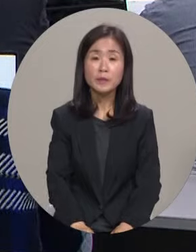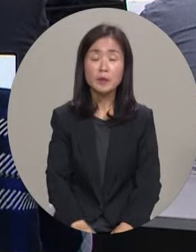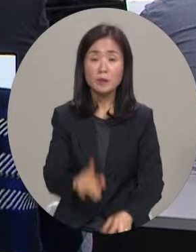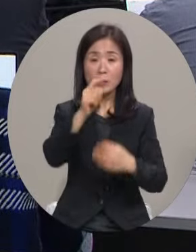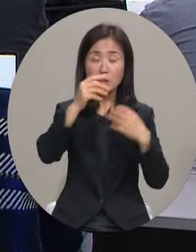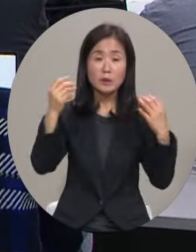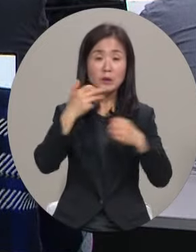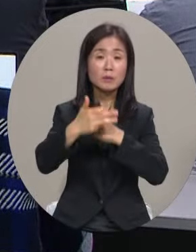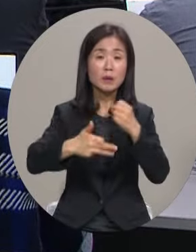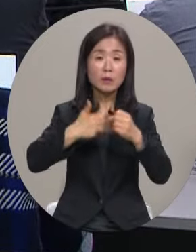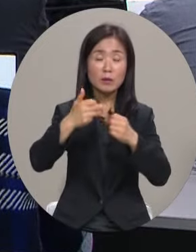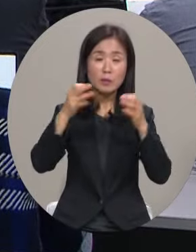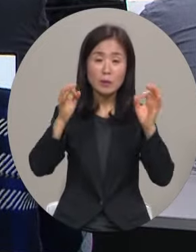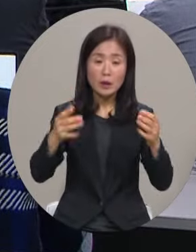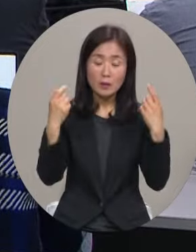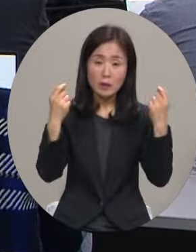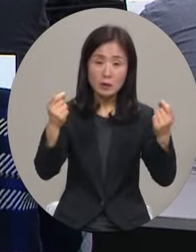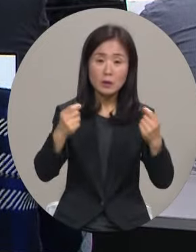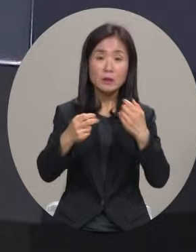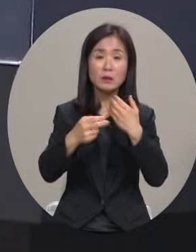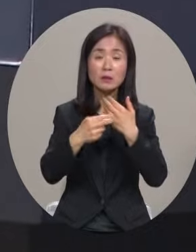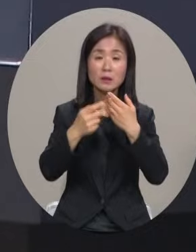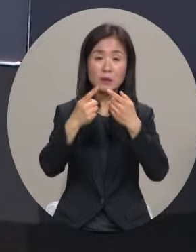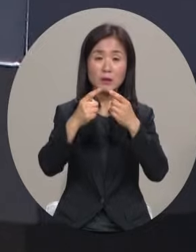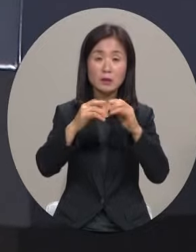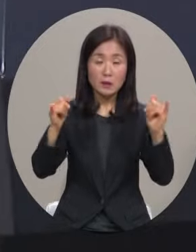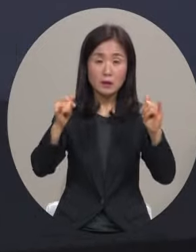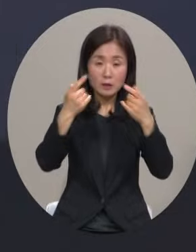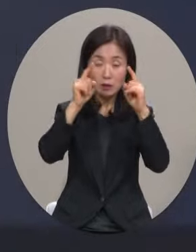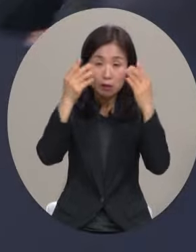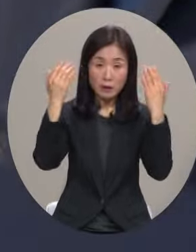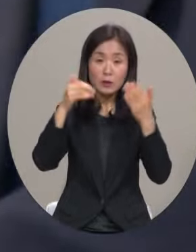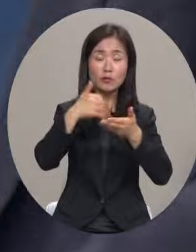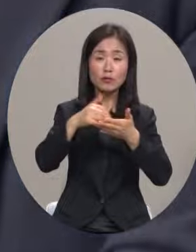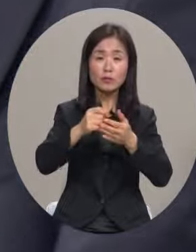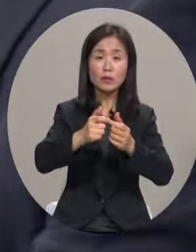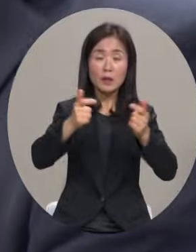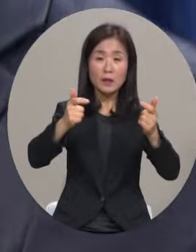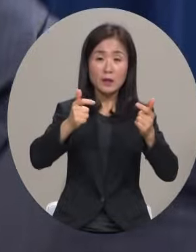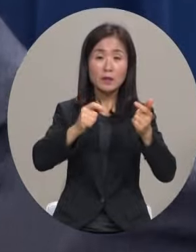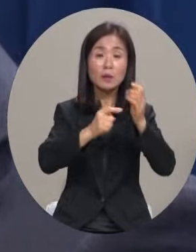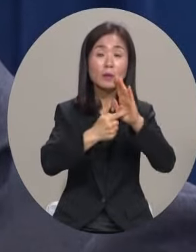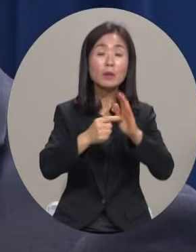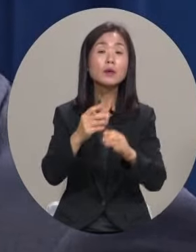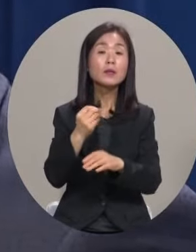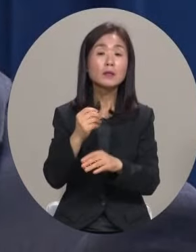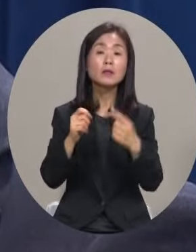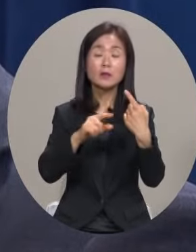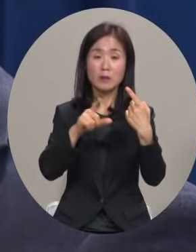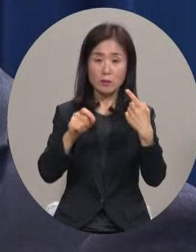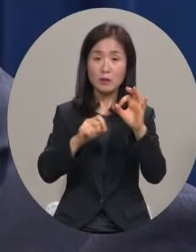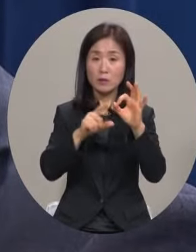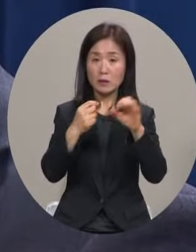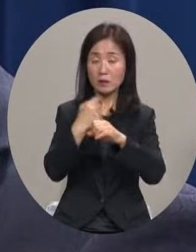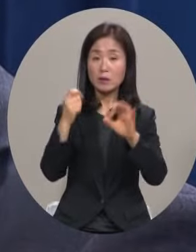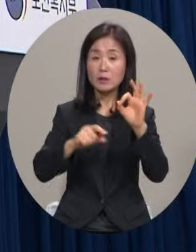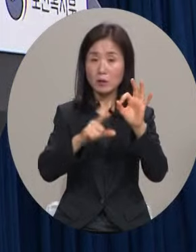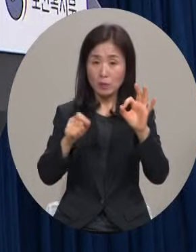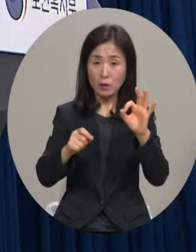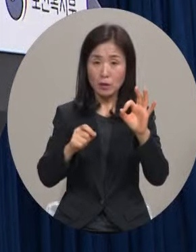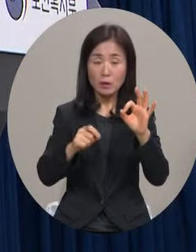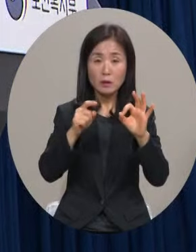정부가 18년째 동결된 의대 정원을 확대하겠다고 처음 밝힌 건 지난해 10월 의사를 늘려 필수 의료와 지역 의료 위기를 해소해야